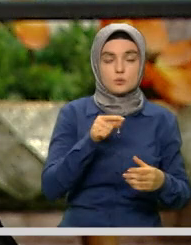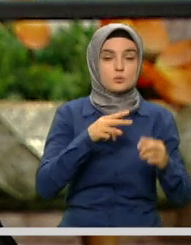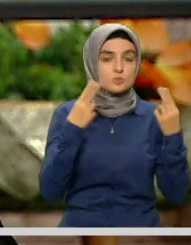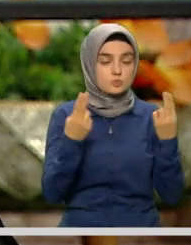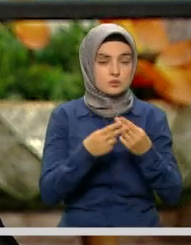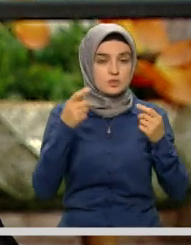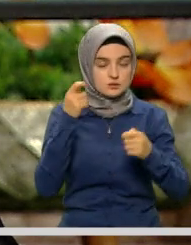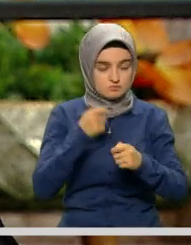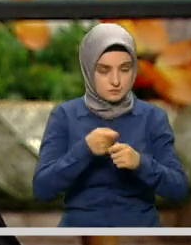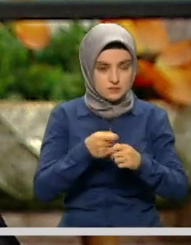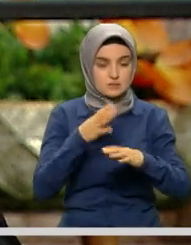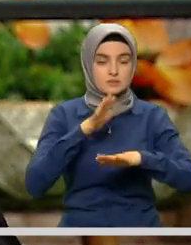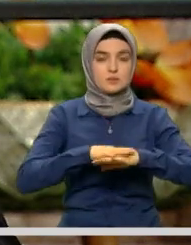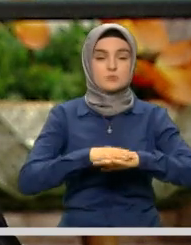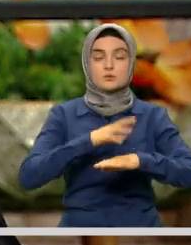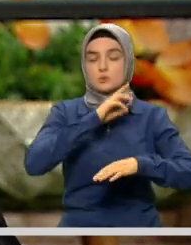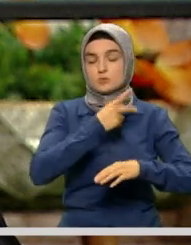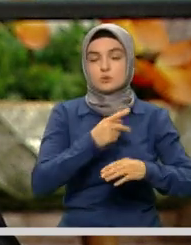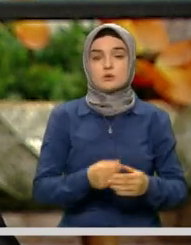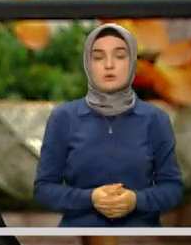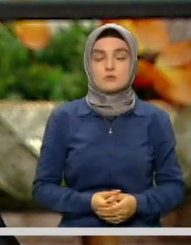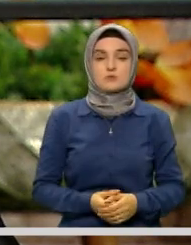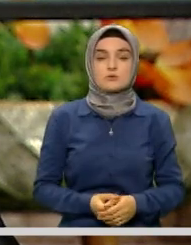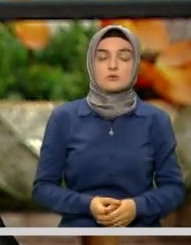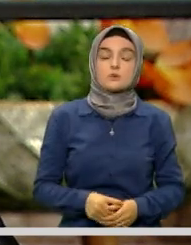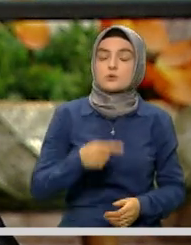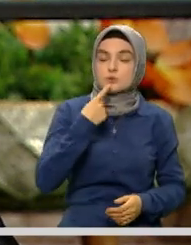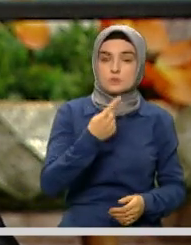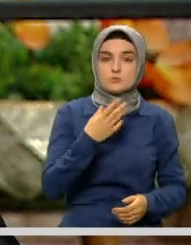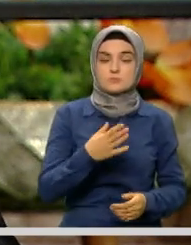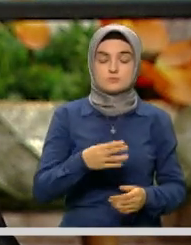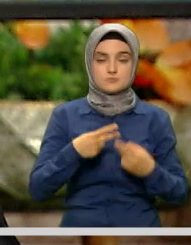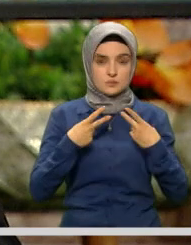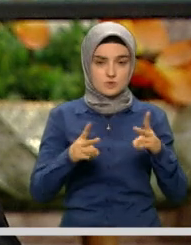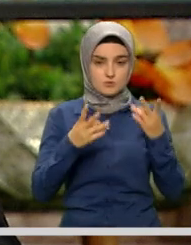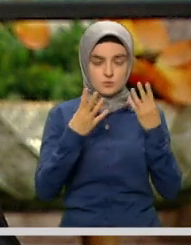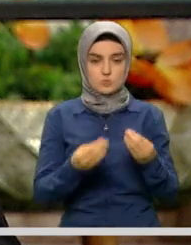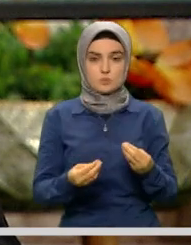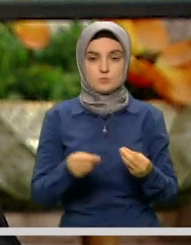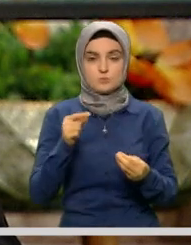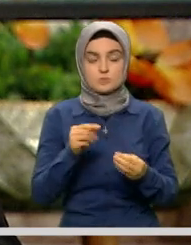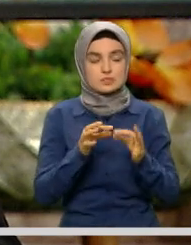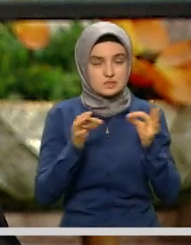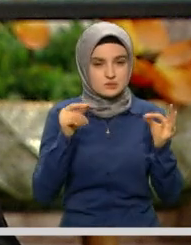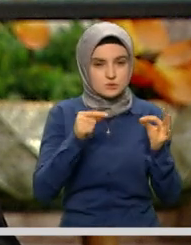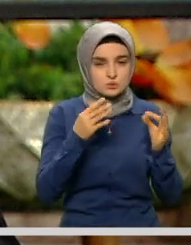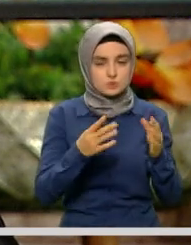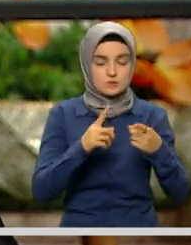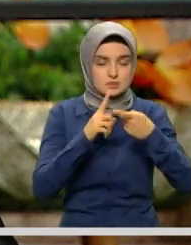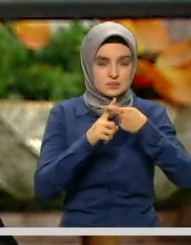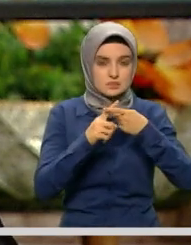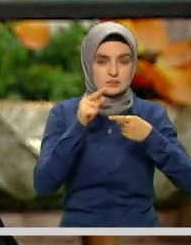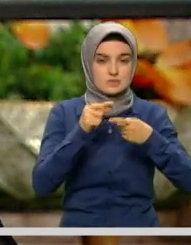işlediği günahlardır. Yani dünyada işlediği günahları itiraf ettiği zaman affolur. Buradaki ince nokta şu, Hristiyanlıkta